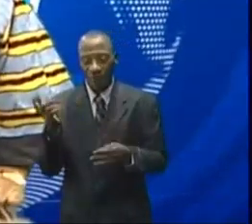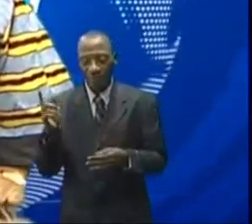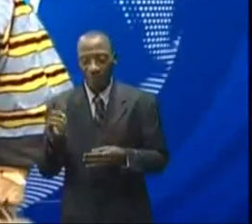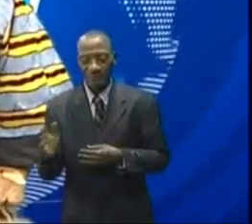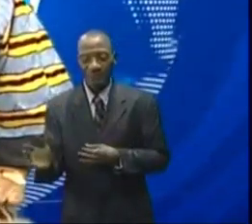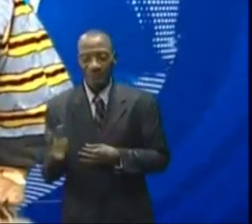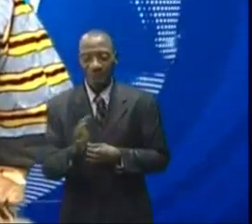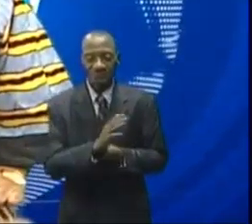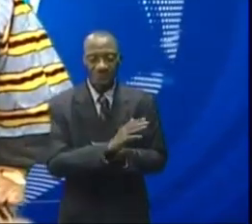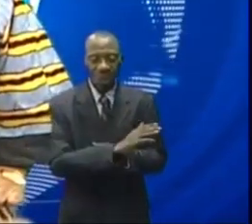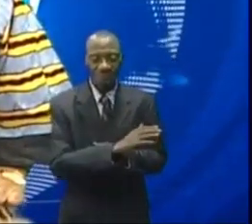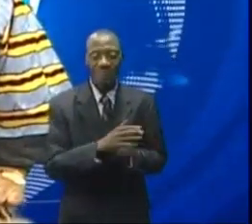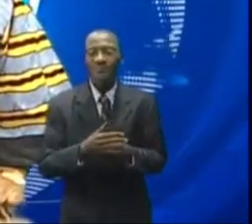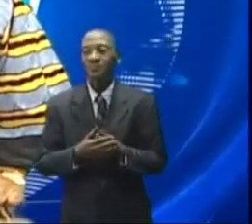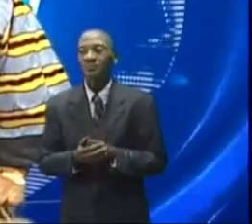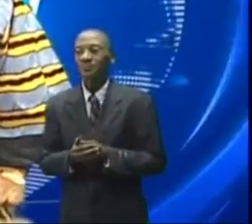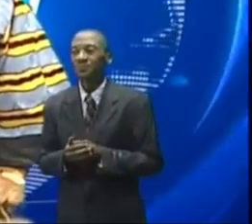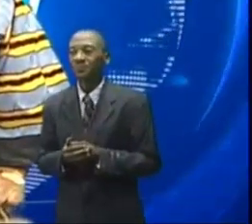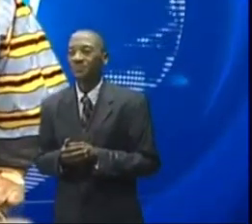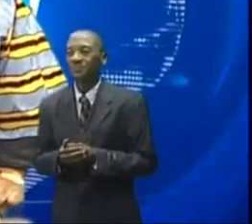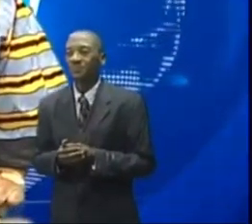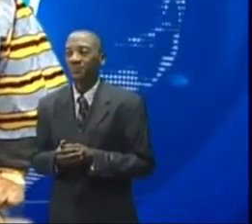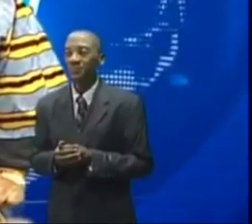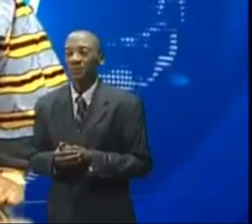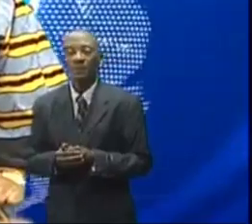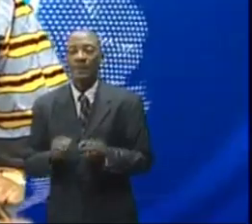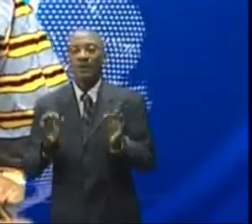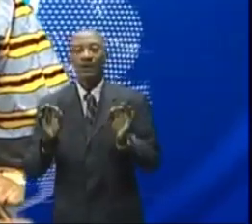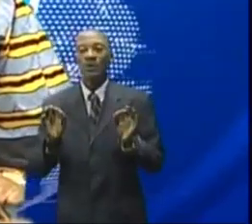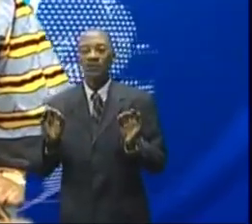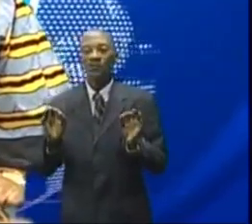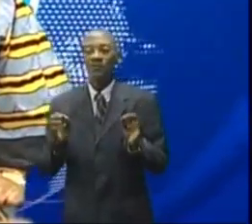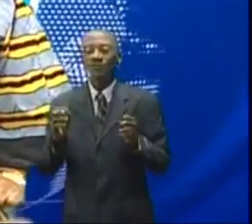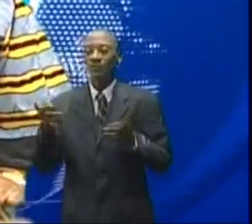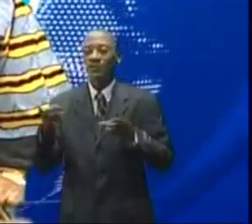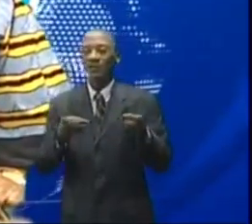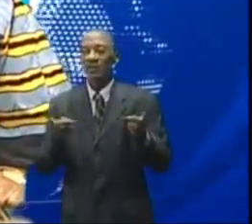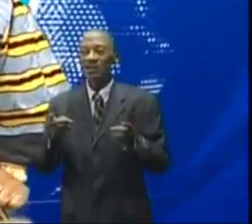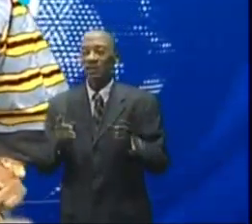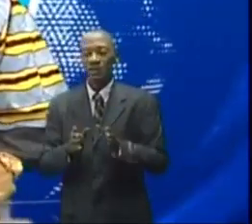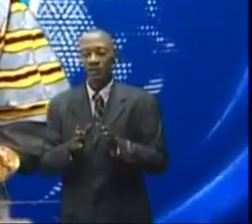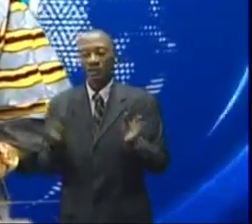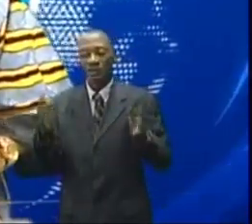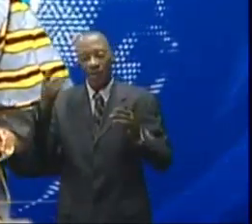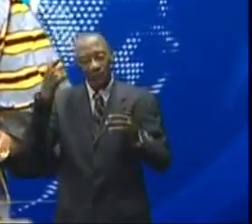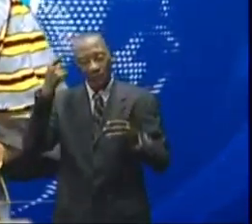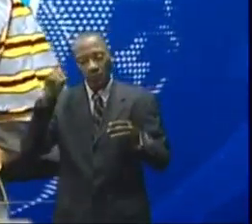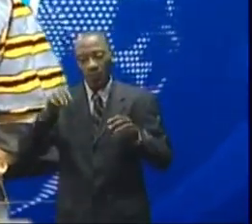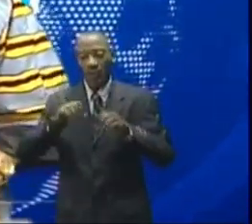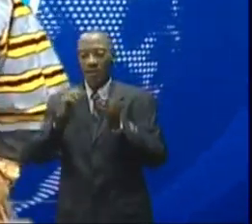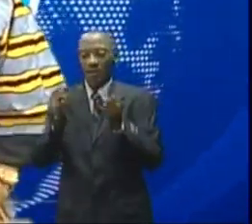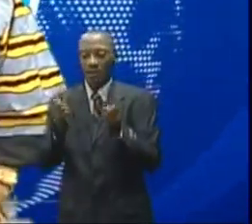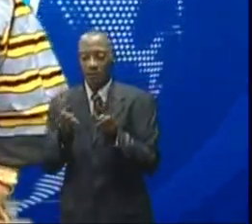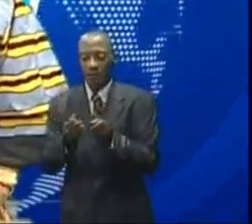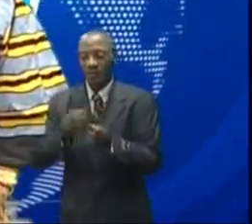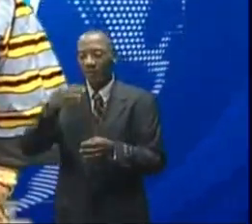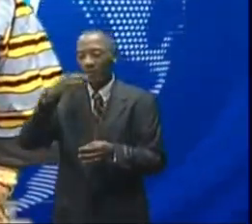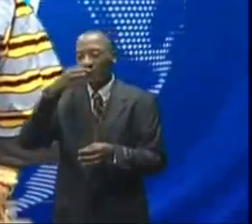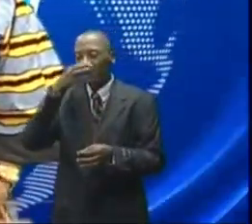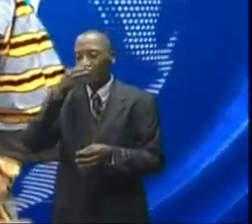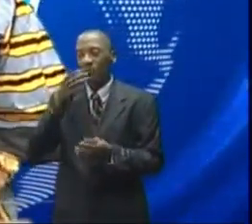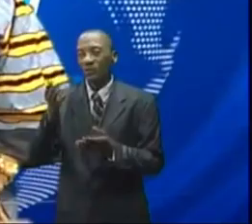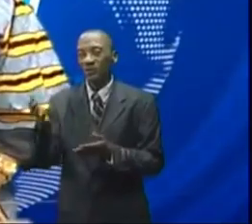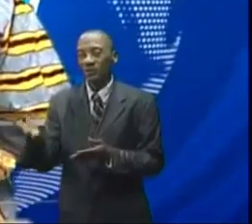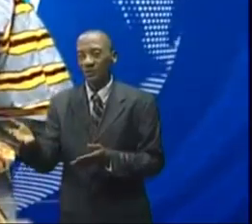Georges Yambangoy, c'est lui le nouveau directeur général de Kobil SA. Il sera secondé par deux directeurs généraux adjoints